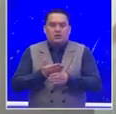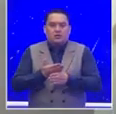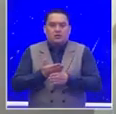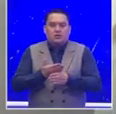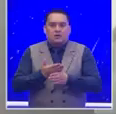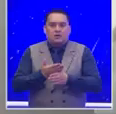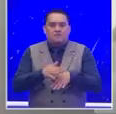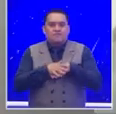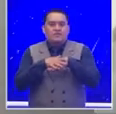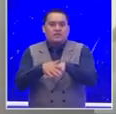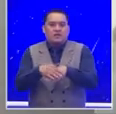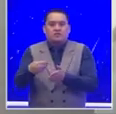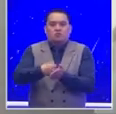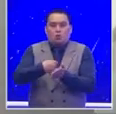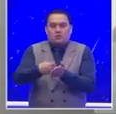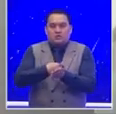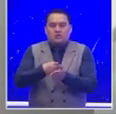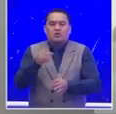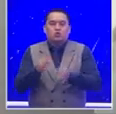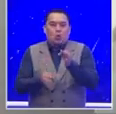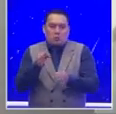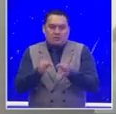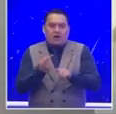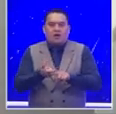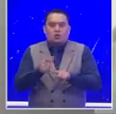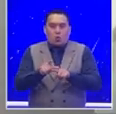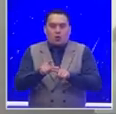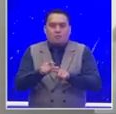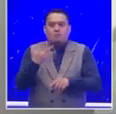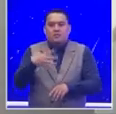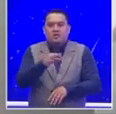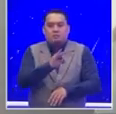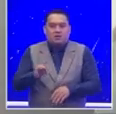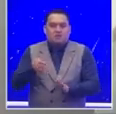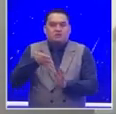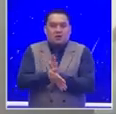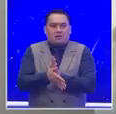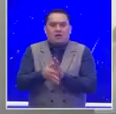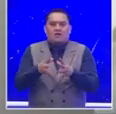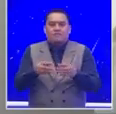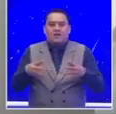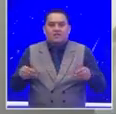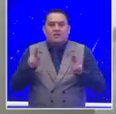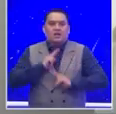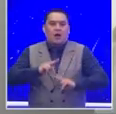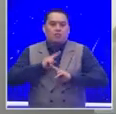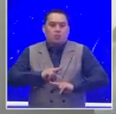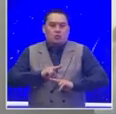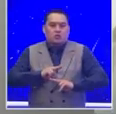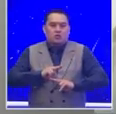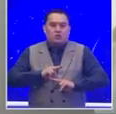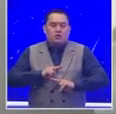помощь. Выделяется субсидированное дизельное топливо, которое, наверное, 50% затрат на весенних полевых работах ложится как